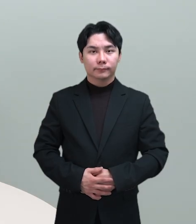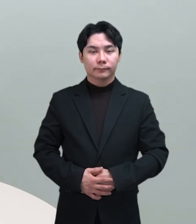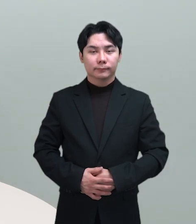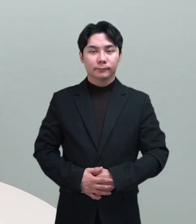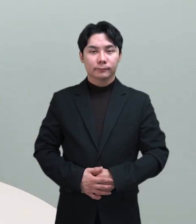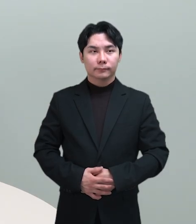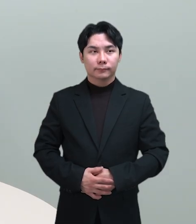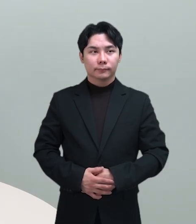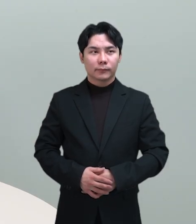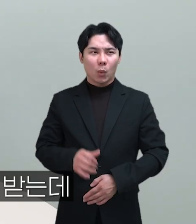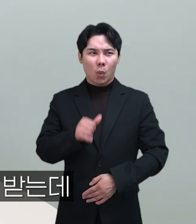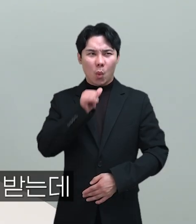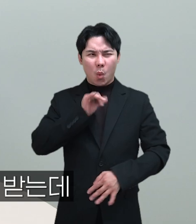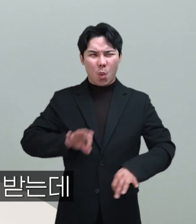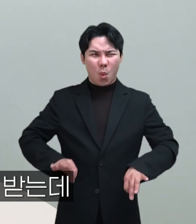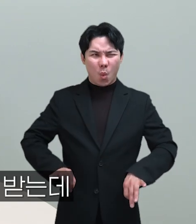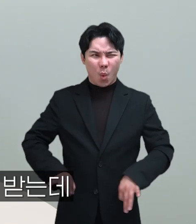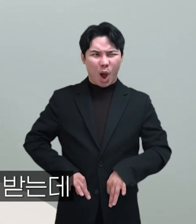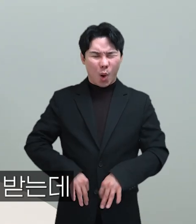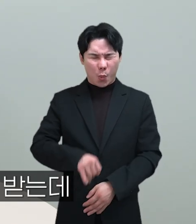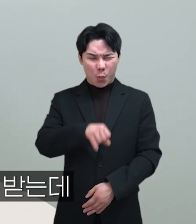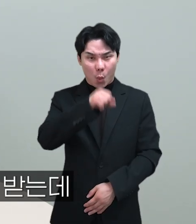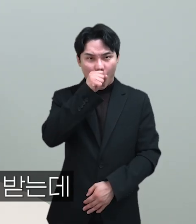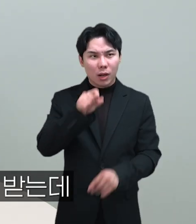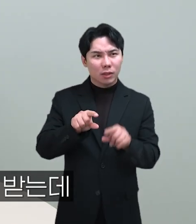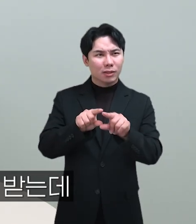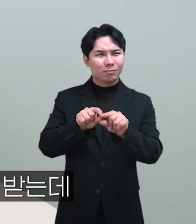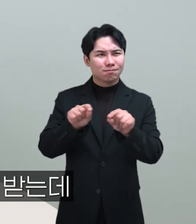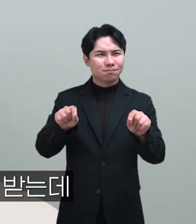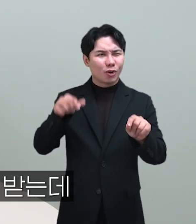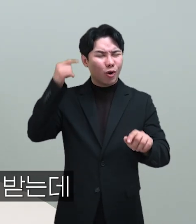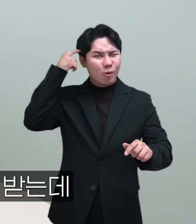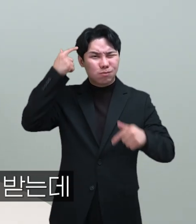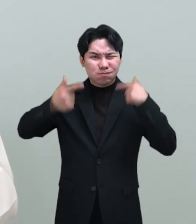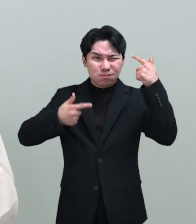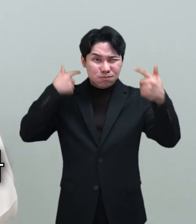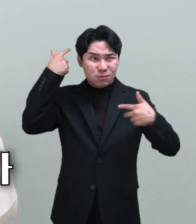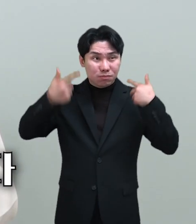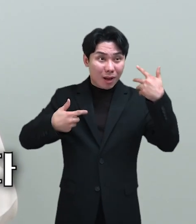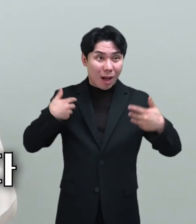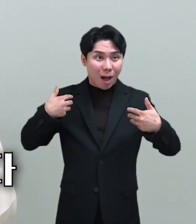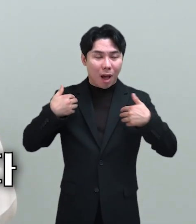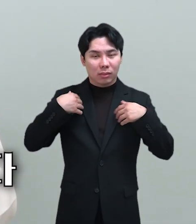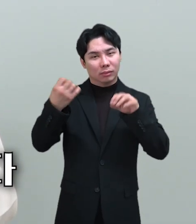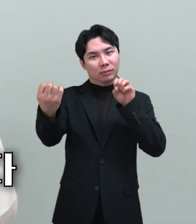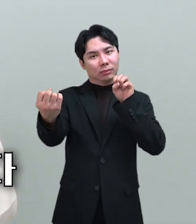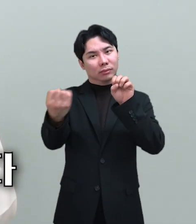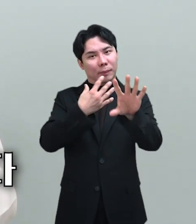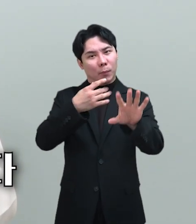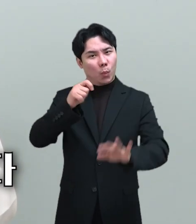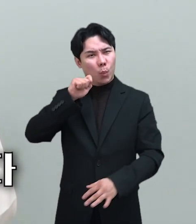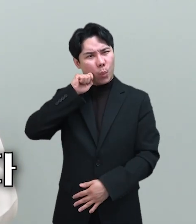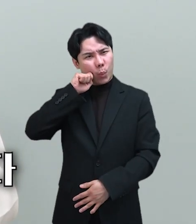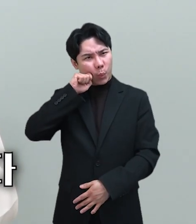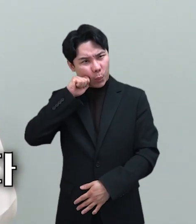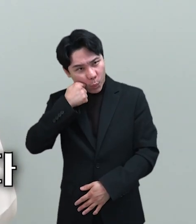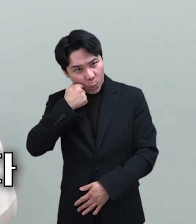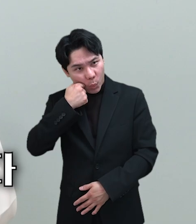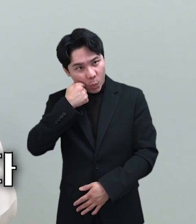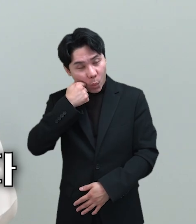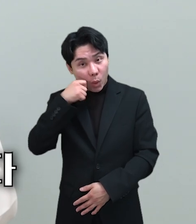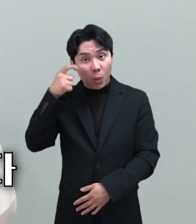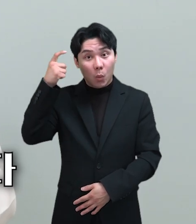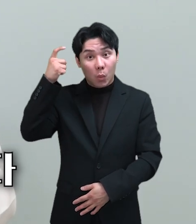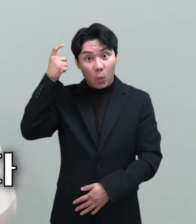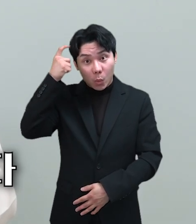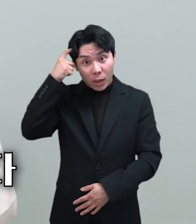신장에 어떤 음식이 좋으냐 또는 어떤 음식이 안 좋으냐라고 많은 질문을 받는데, 어떤 음식이 안 좋다라는 말은 하기가 쉬운데